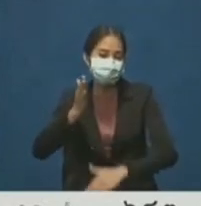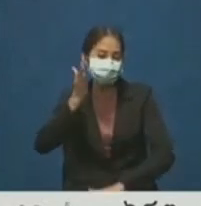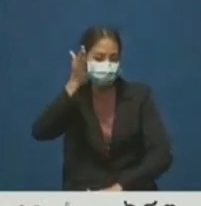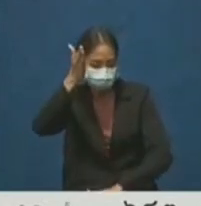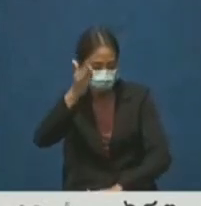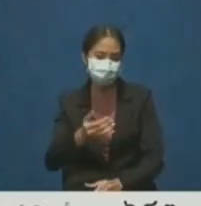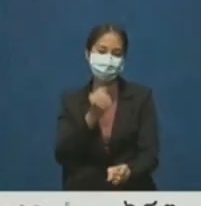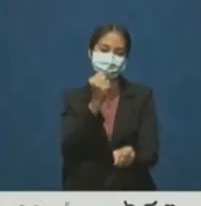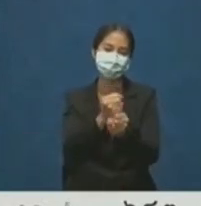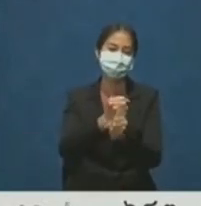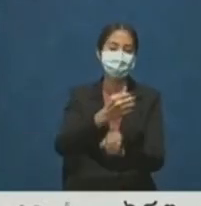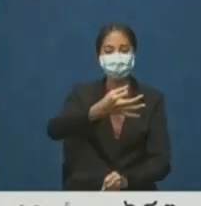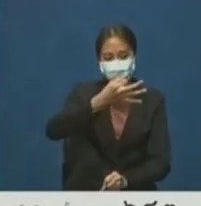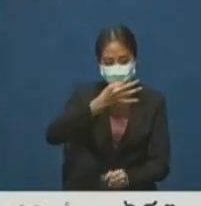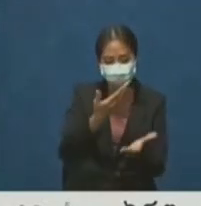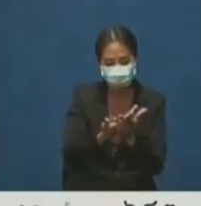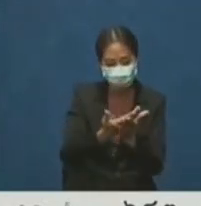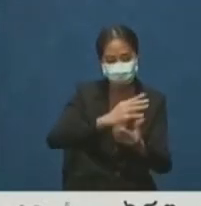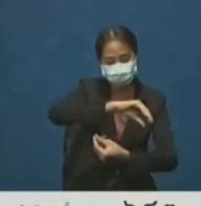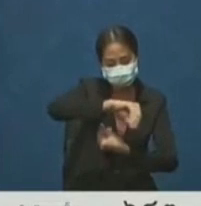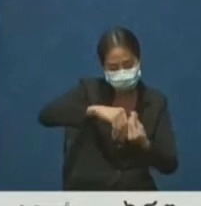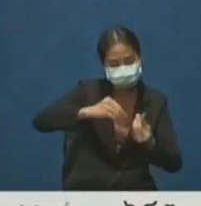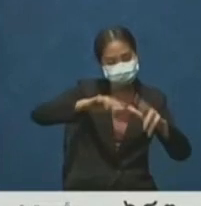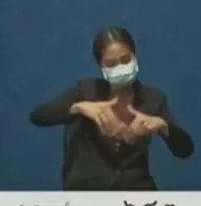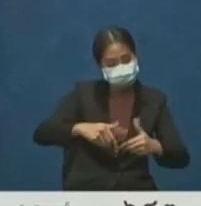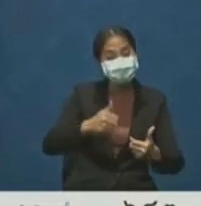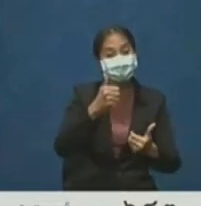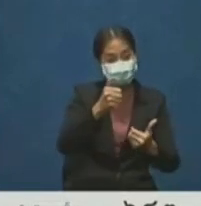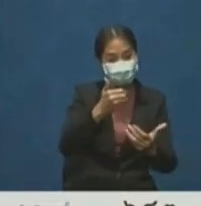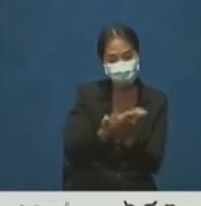ที่มั่นคงมากลับมาตอบสนองบุญคุณให้กับ